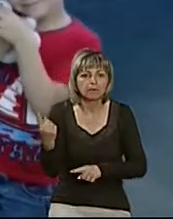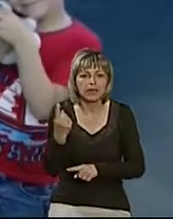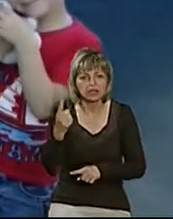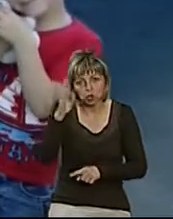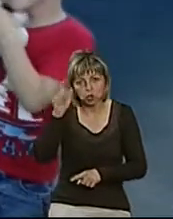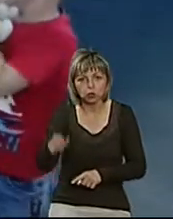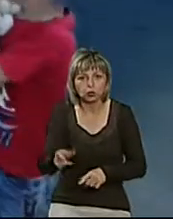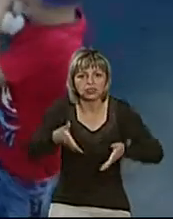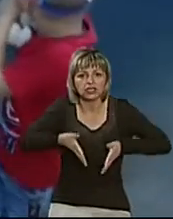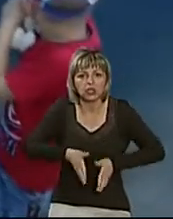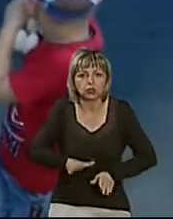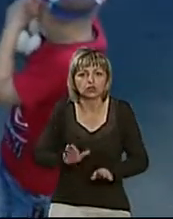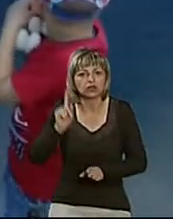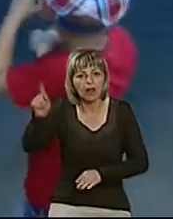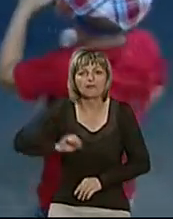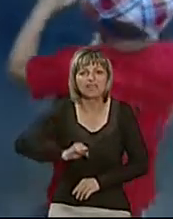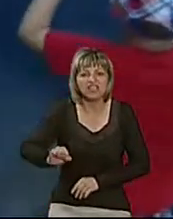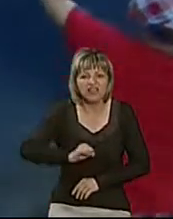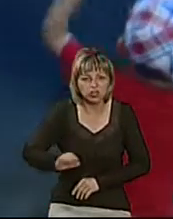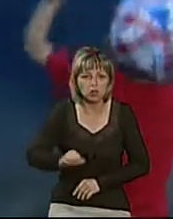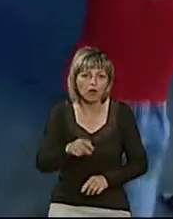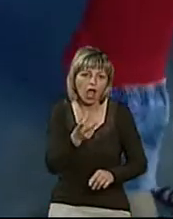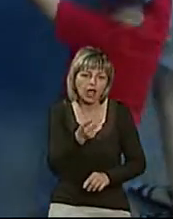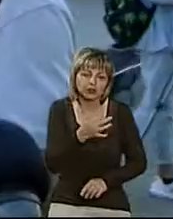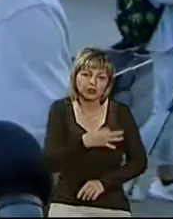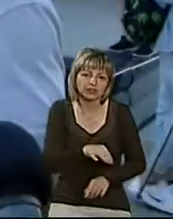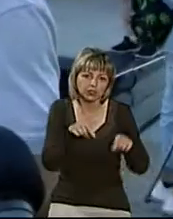хлопчик народився там, в Севастополі, а цей вже тут.